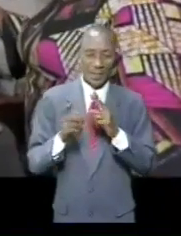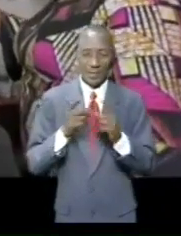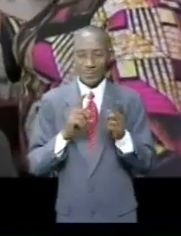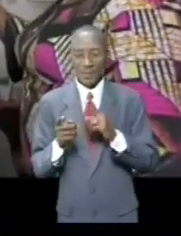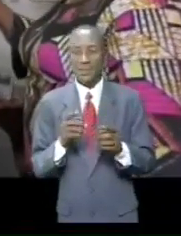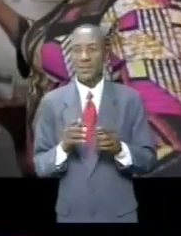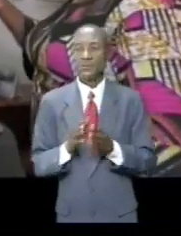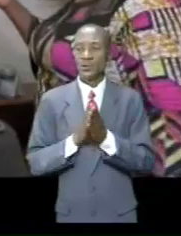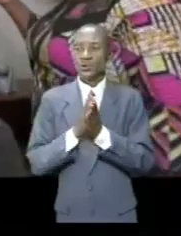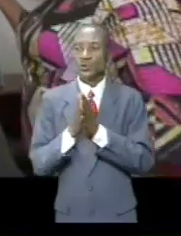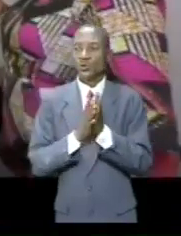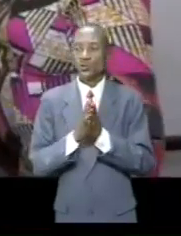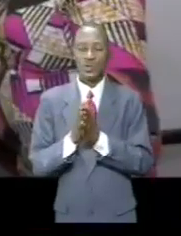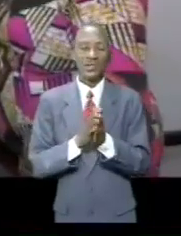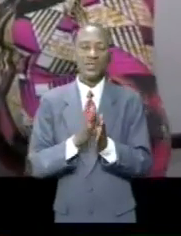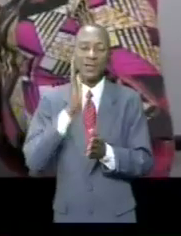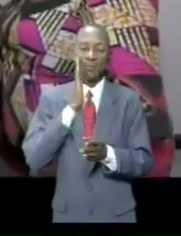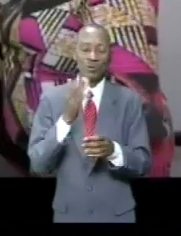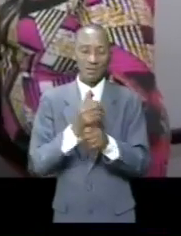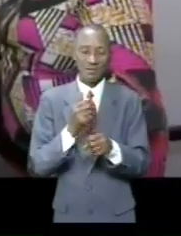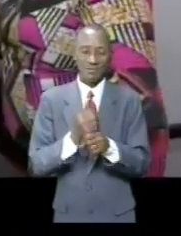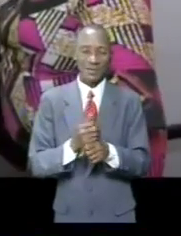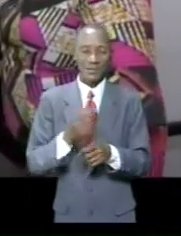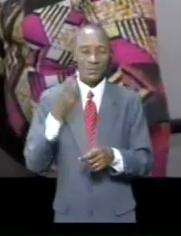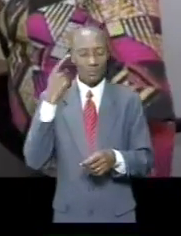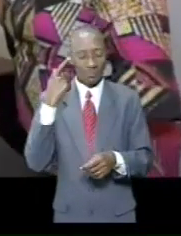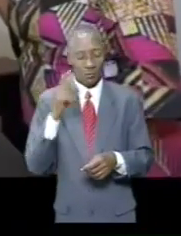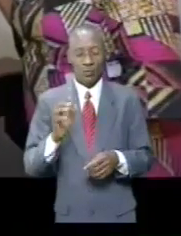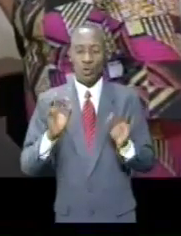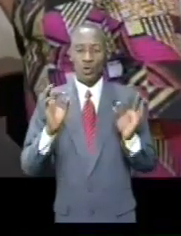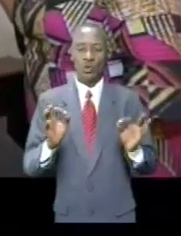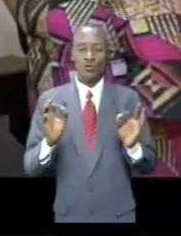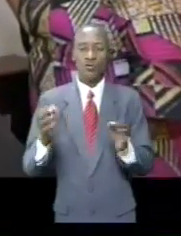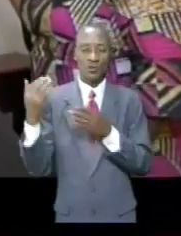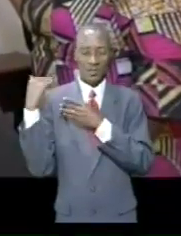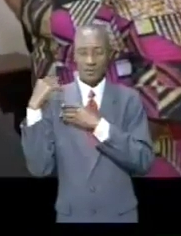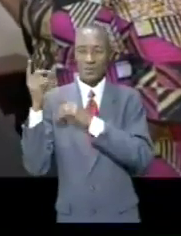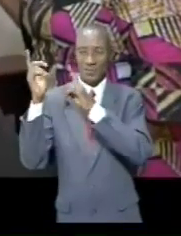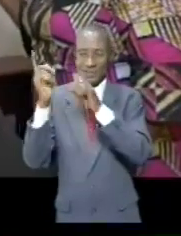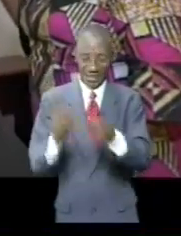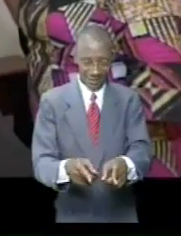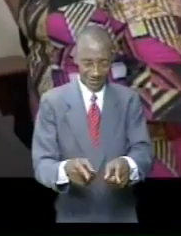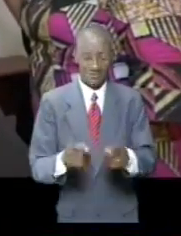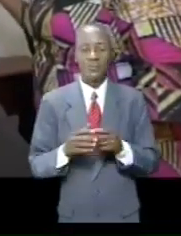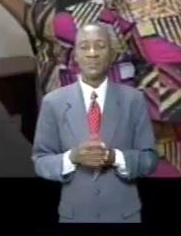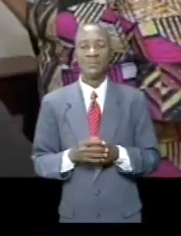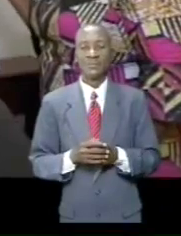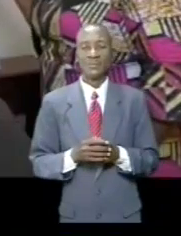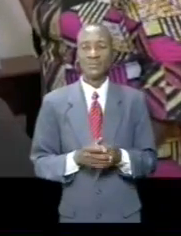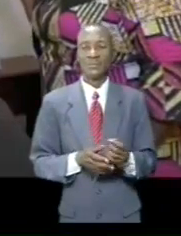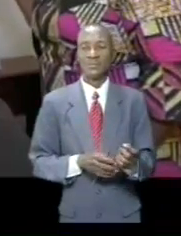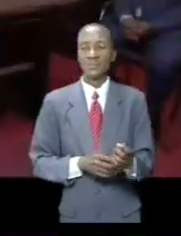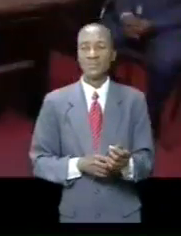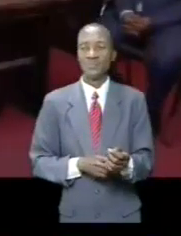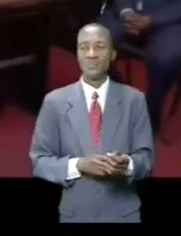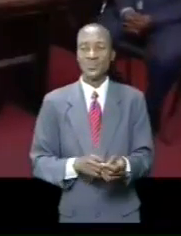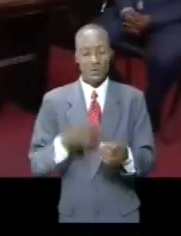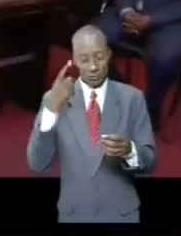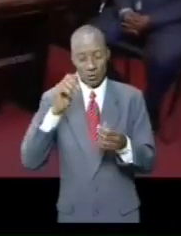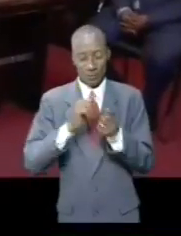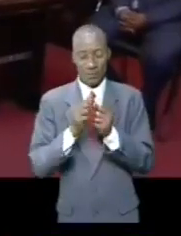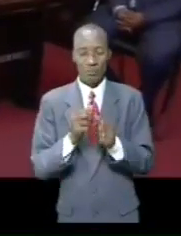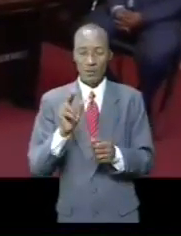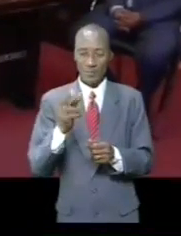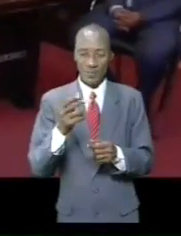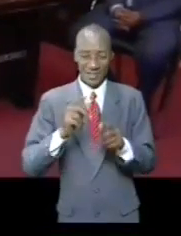un futur mandat à son successeur à qui elle a reconnu une compétence avérée en matière du secteur minier. Le